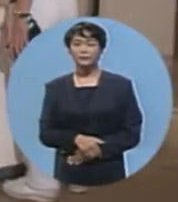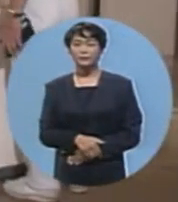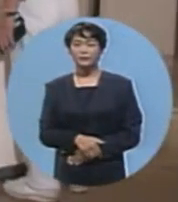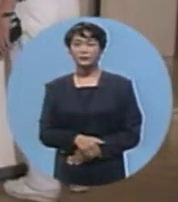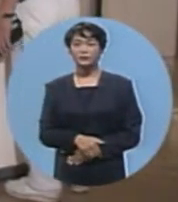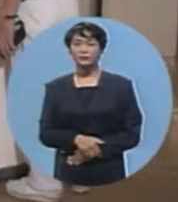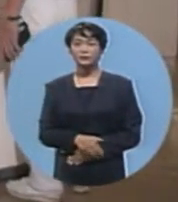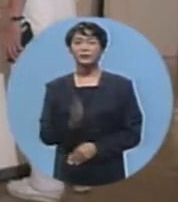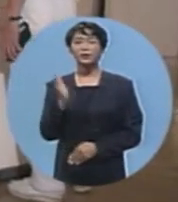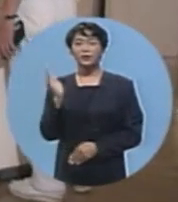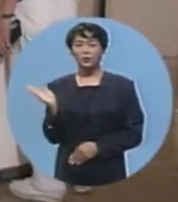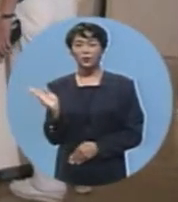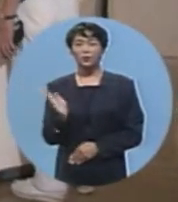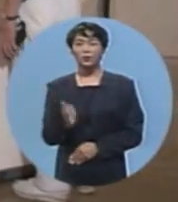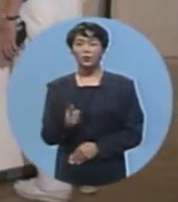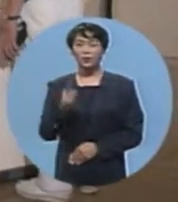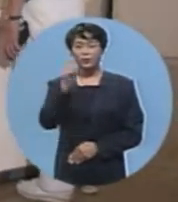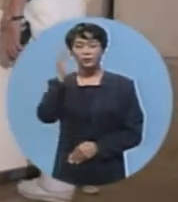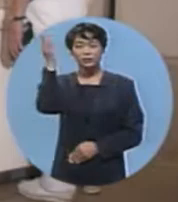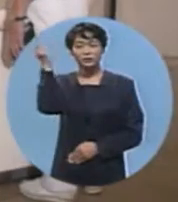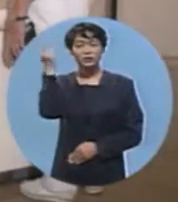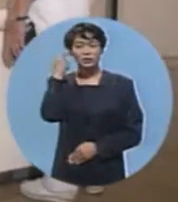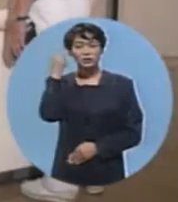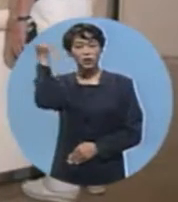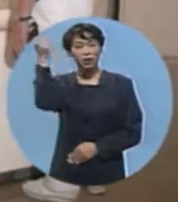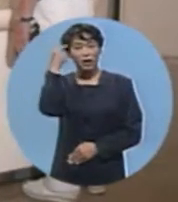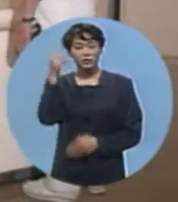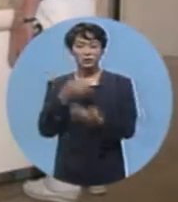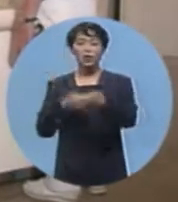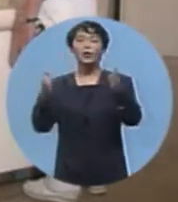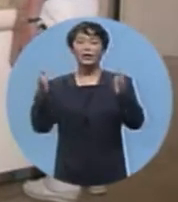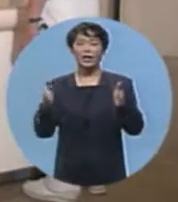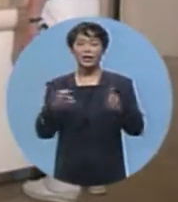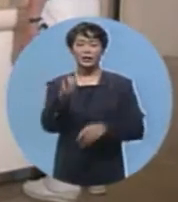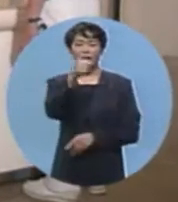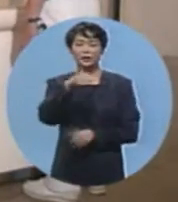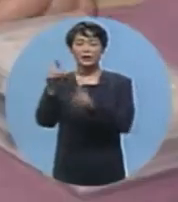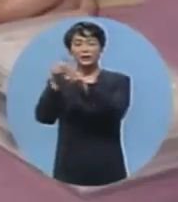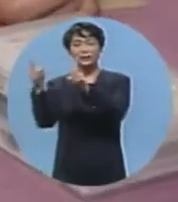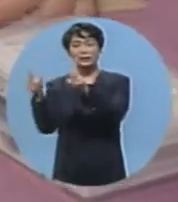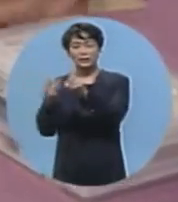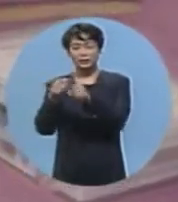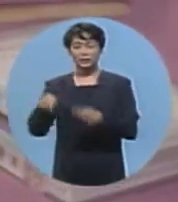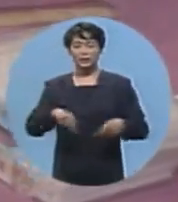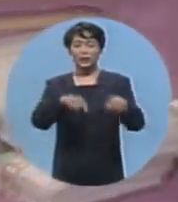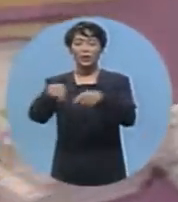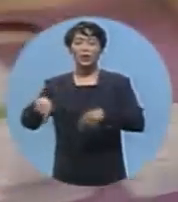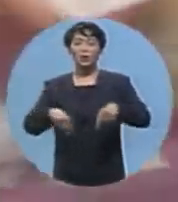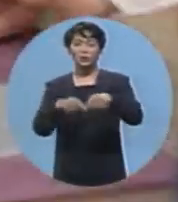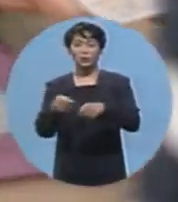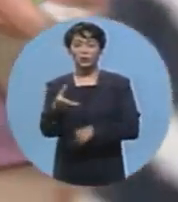そしてこの視聴学コーナーというのがありましてね、CD、レコード、カセットテープの貸し出し、鑑賞ができるんです。